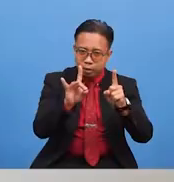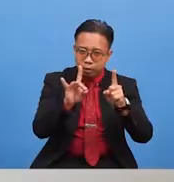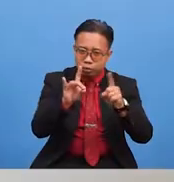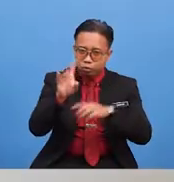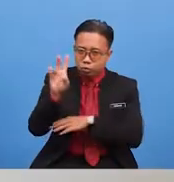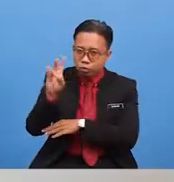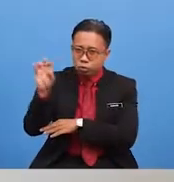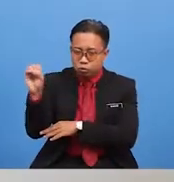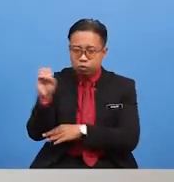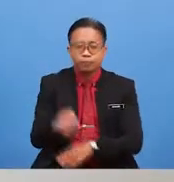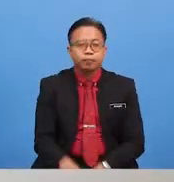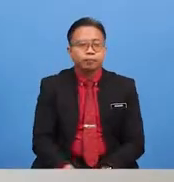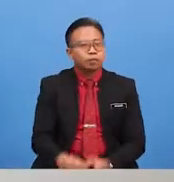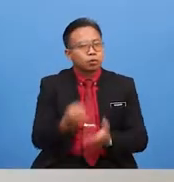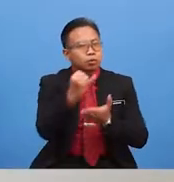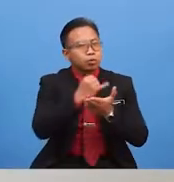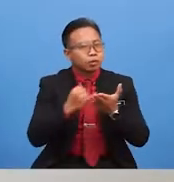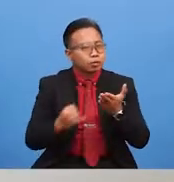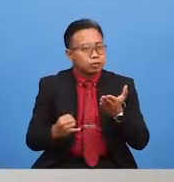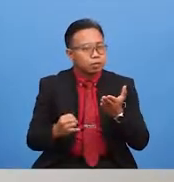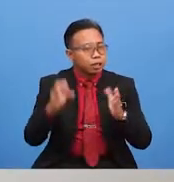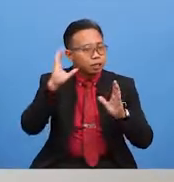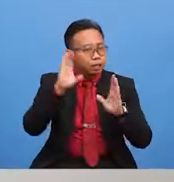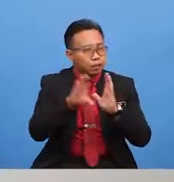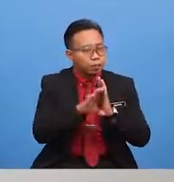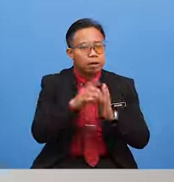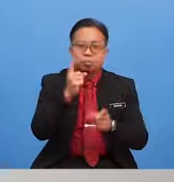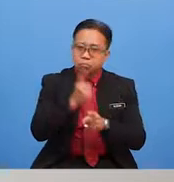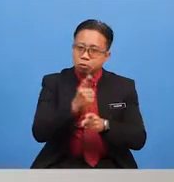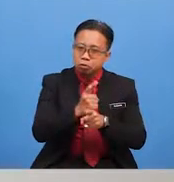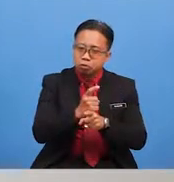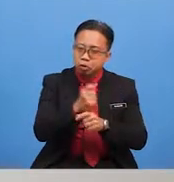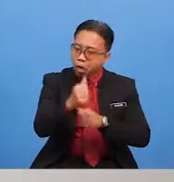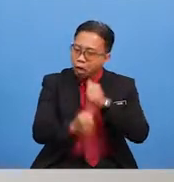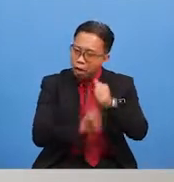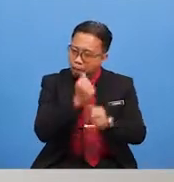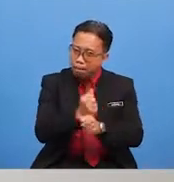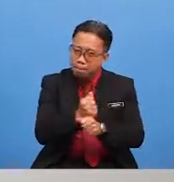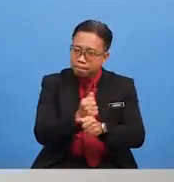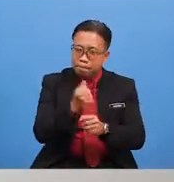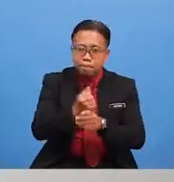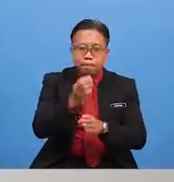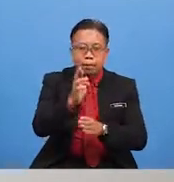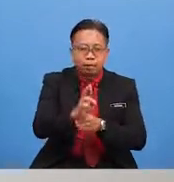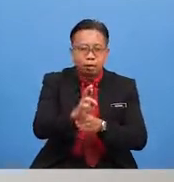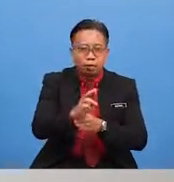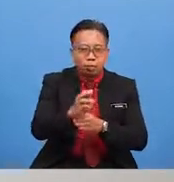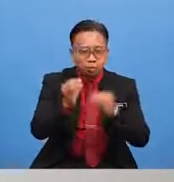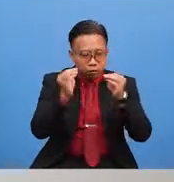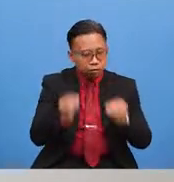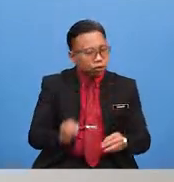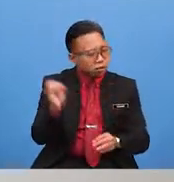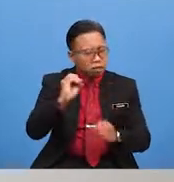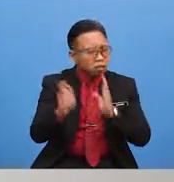1870. Lukisan yang dihasilkan merupakan gambaran sebenar alam semula jadi atau manusia yang tiada tokok